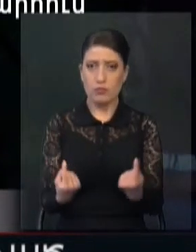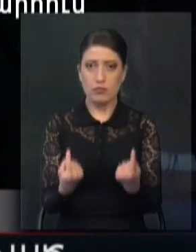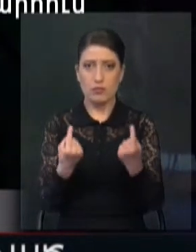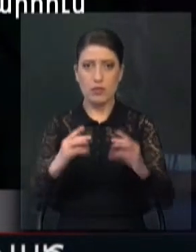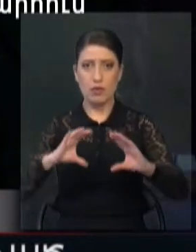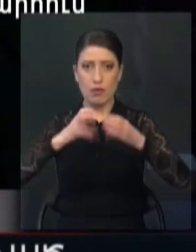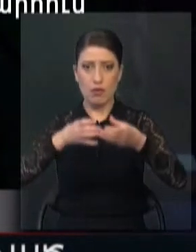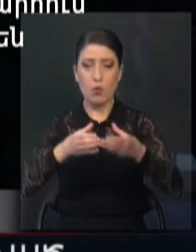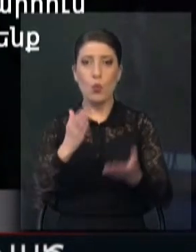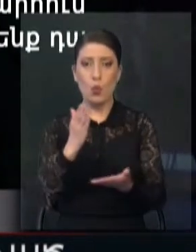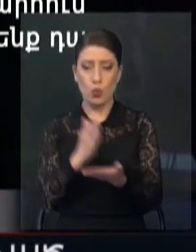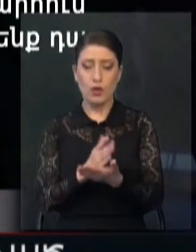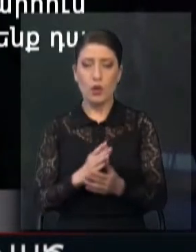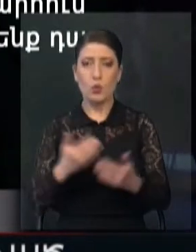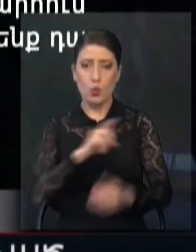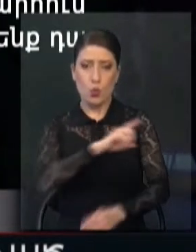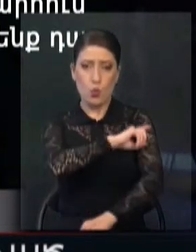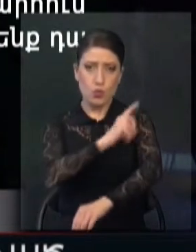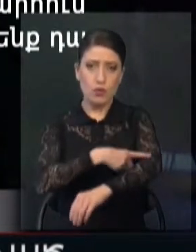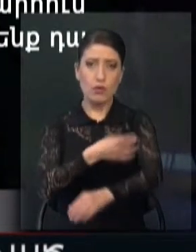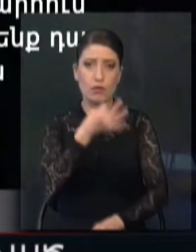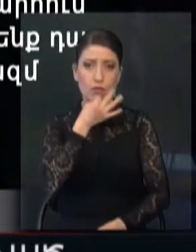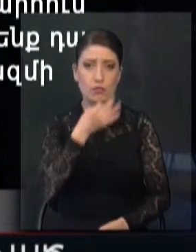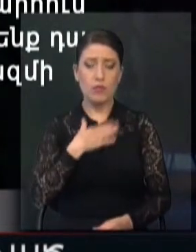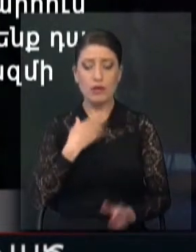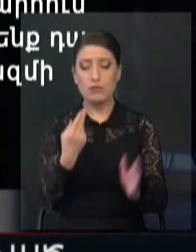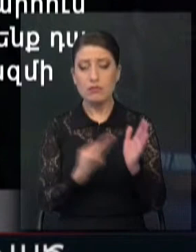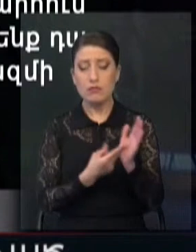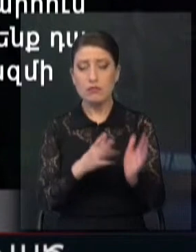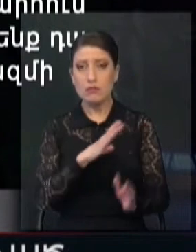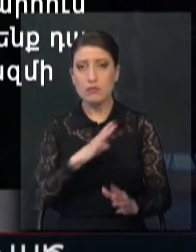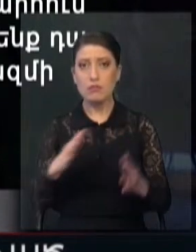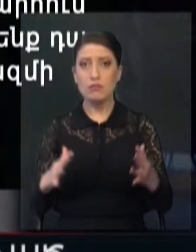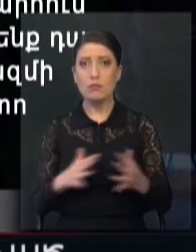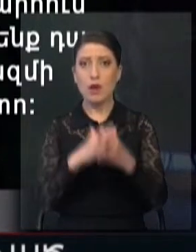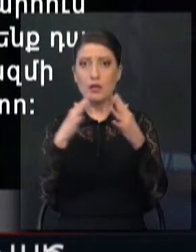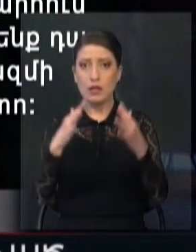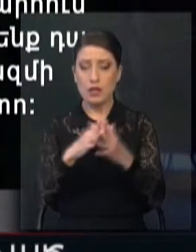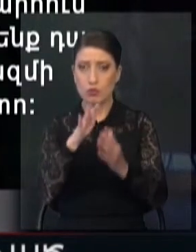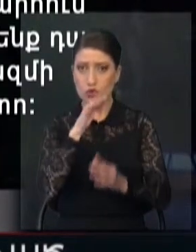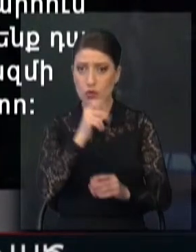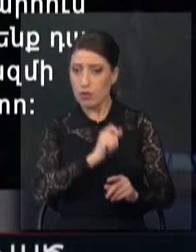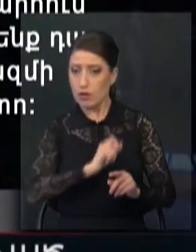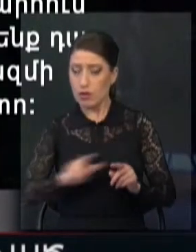ունենք ուժեղ կամք։ Մենք դա ցույց ենք տվել պատերազմի ժամանակ և դրանից հետո։